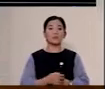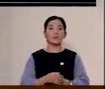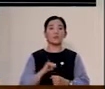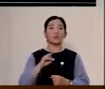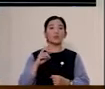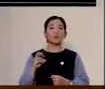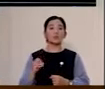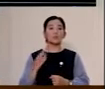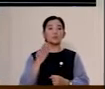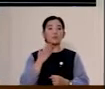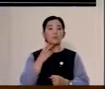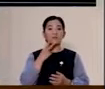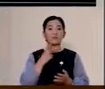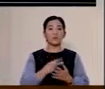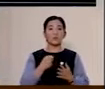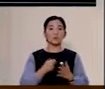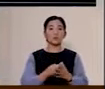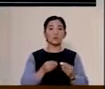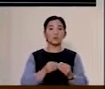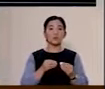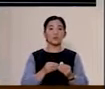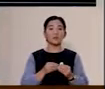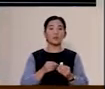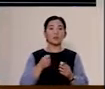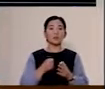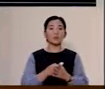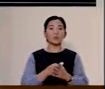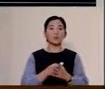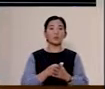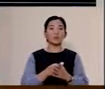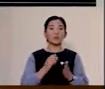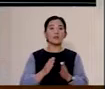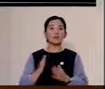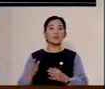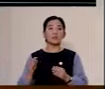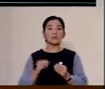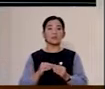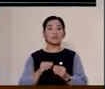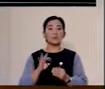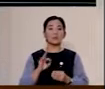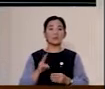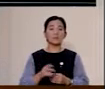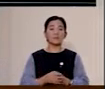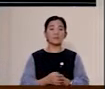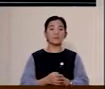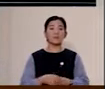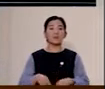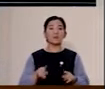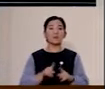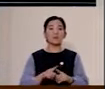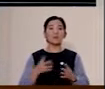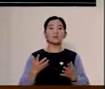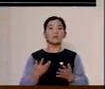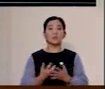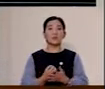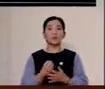уже, как видно, до 10, округлили до разряда 10. Вот так мы